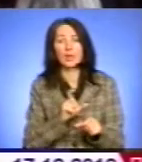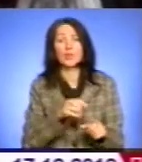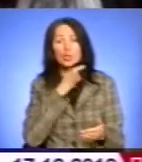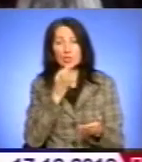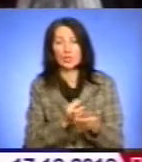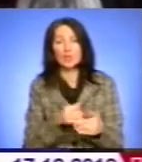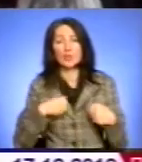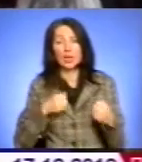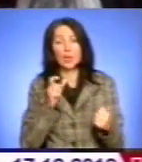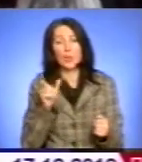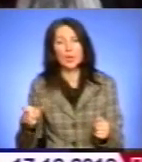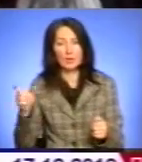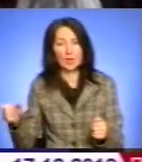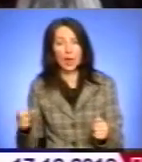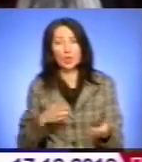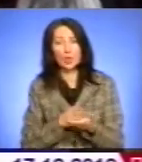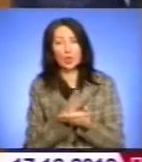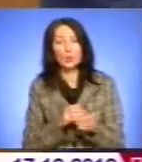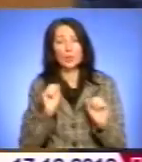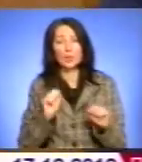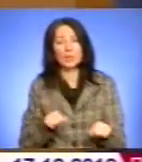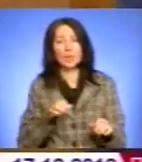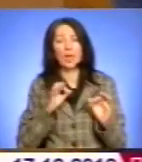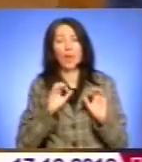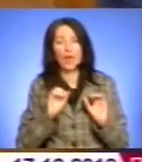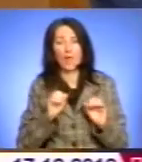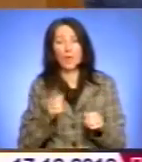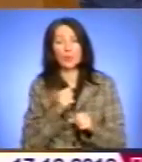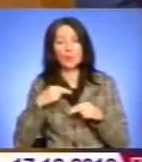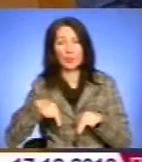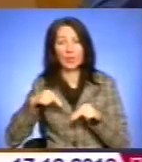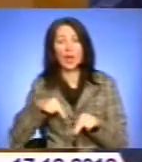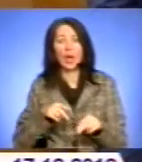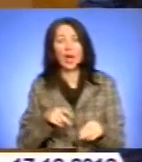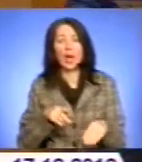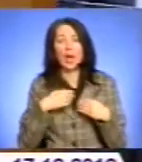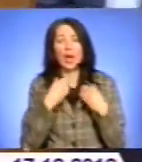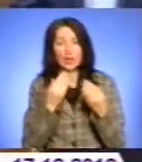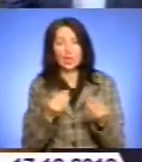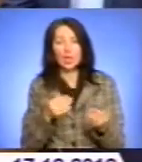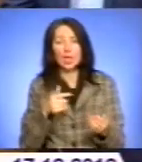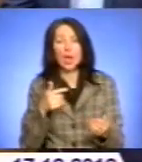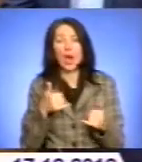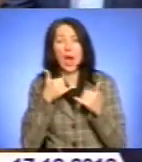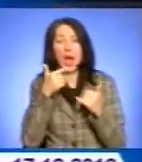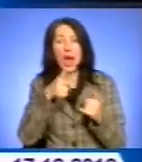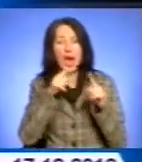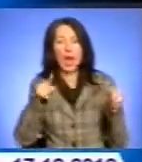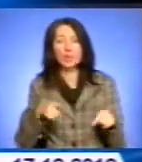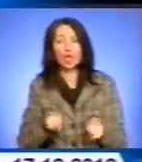працівникам служби представники влади області і міста вручили почесні грамоти та подарунки.